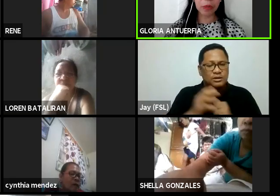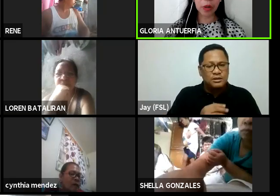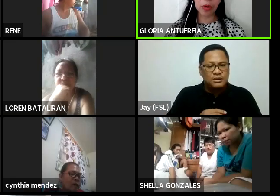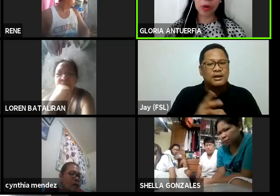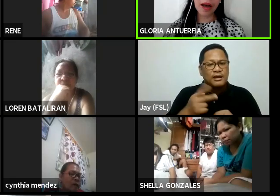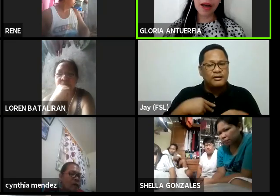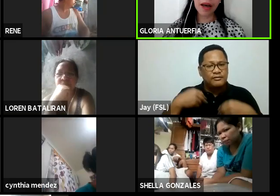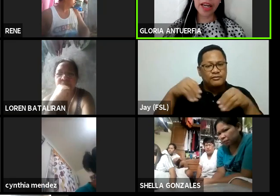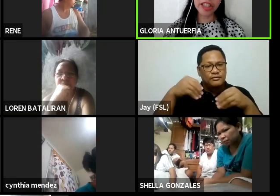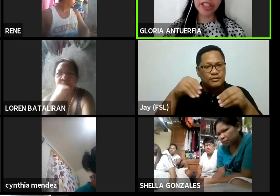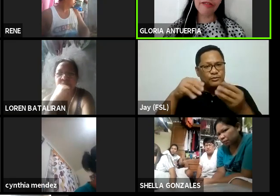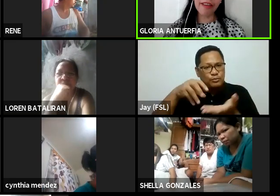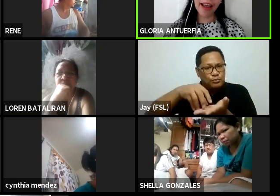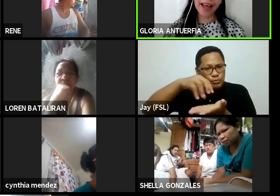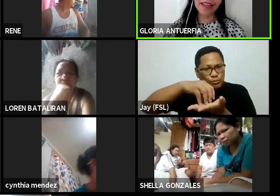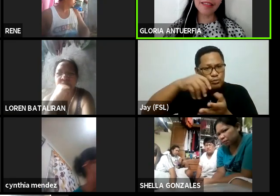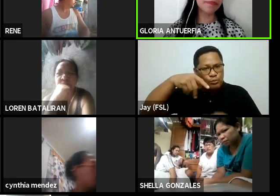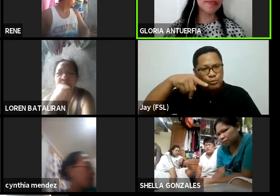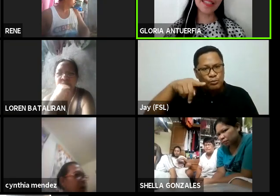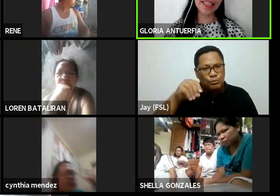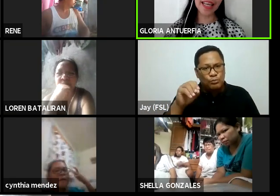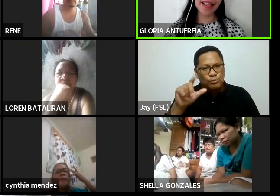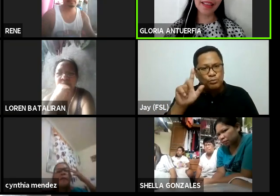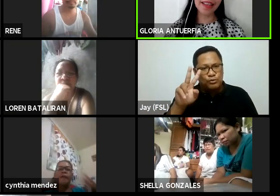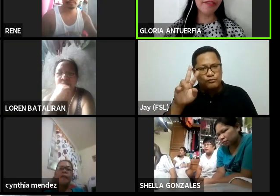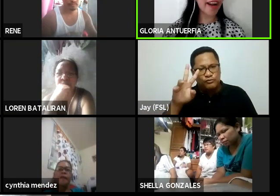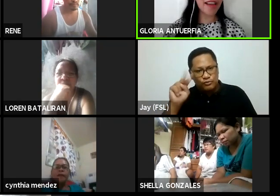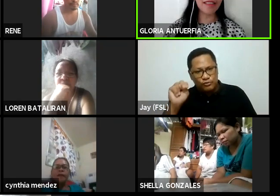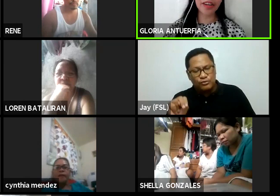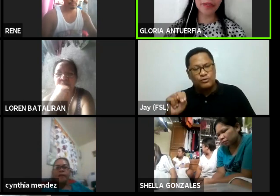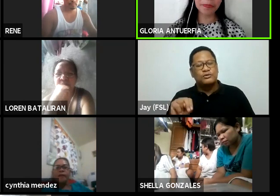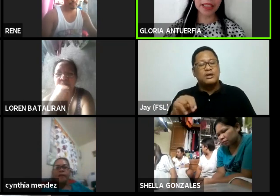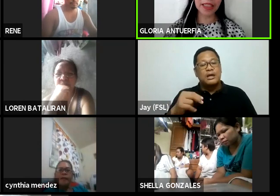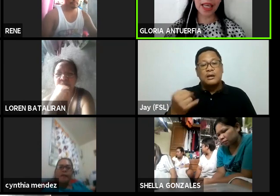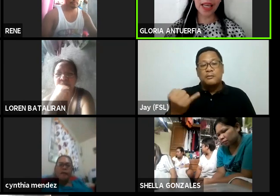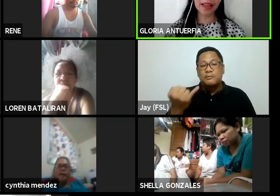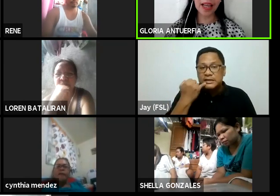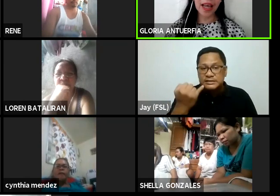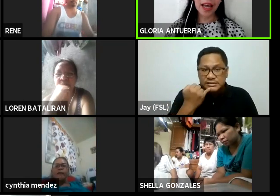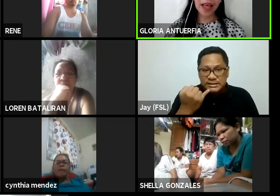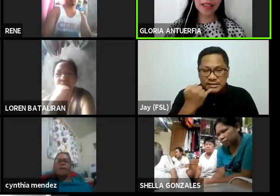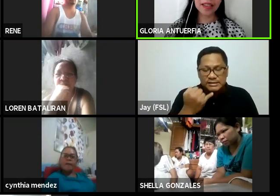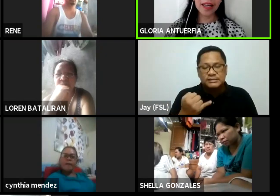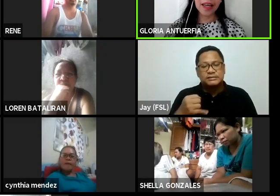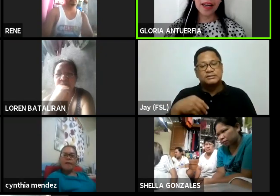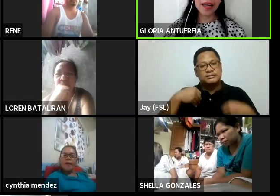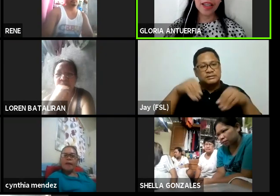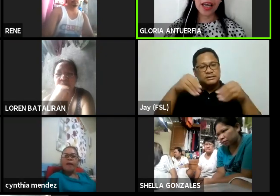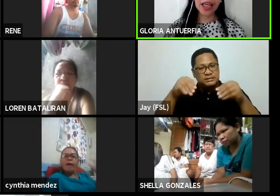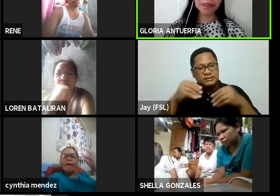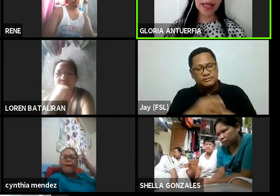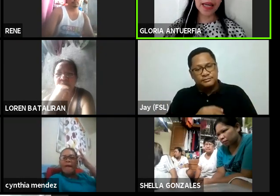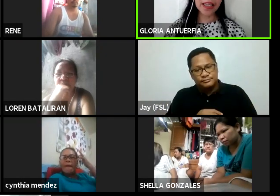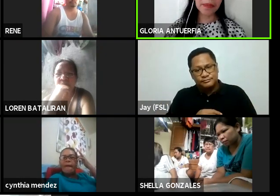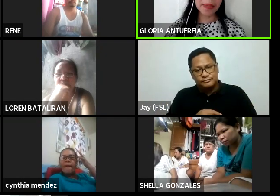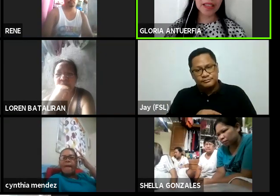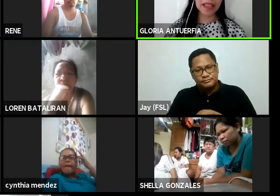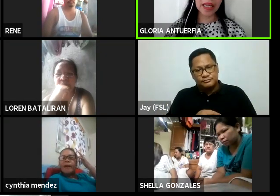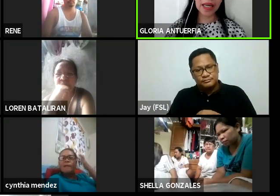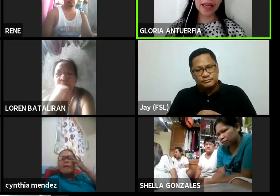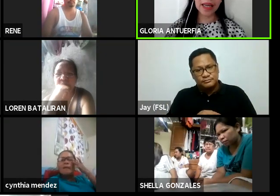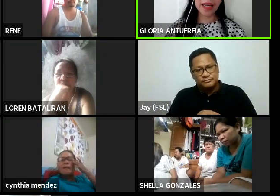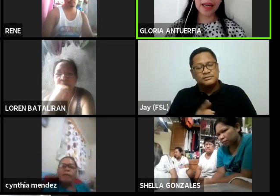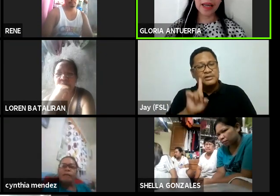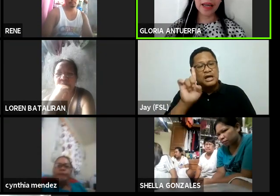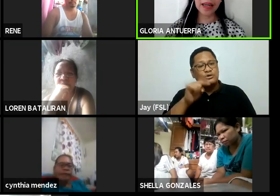ako na ng mga polvoron, leche flan, pancit, variety of pancit, and ang pinaka